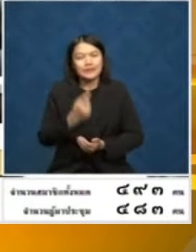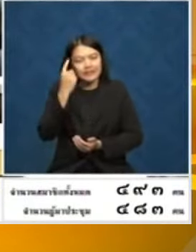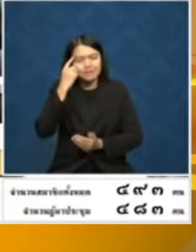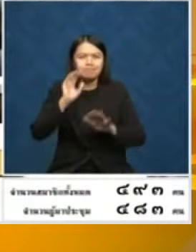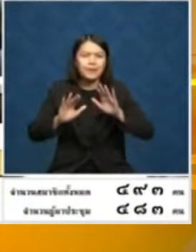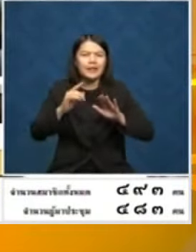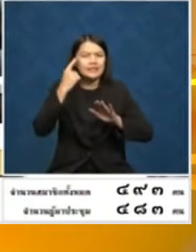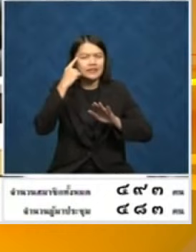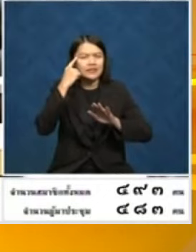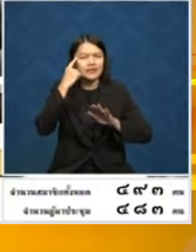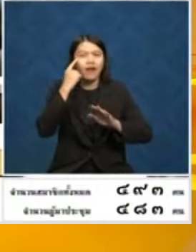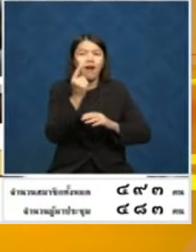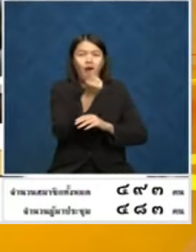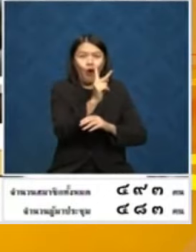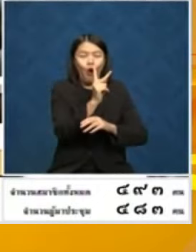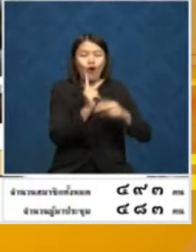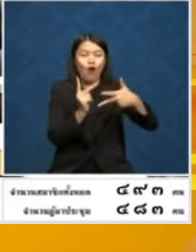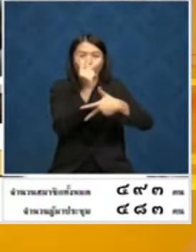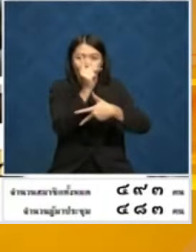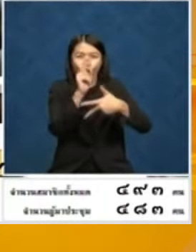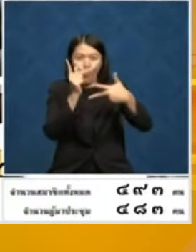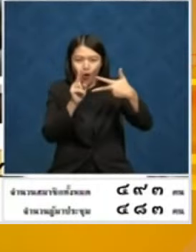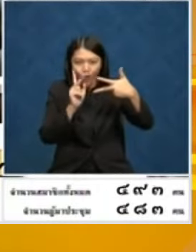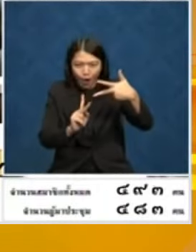เอ่อค่อยๆไล่ไป